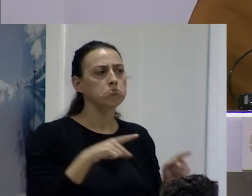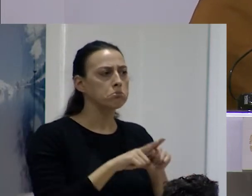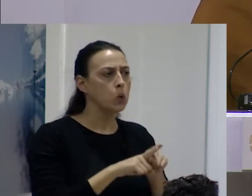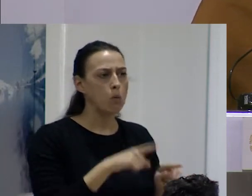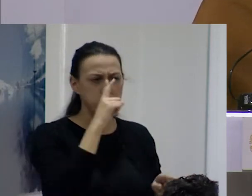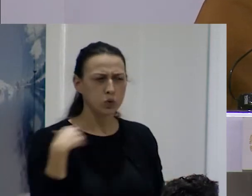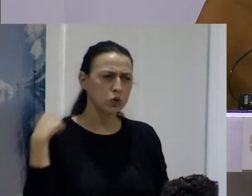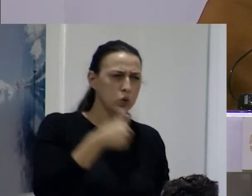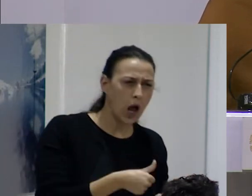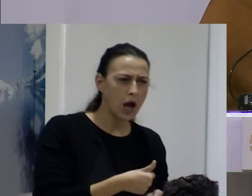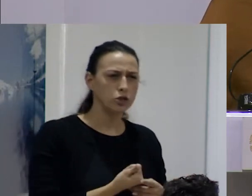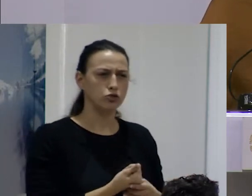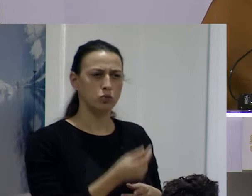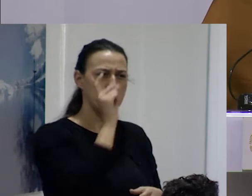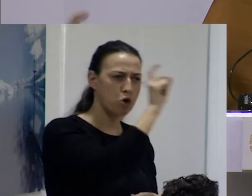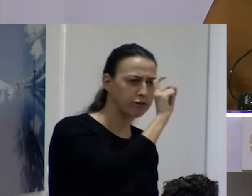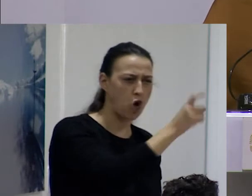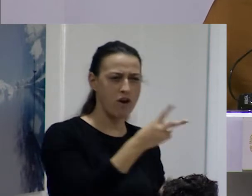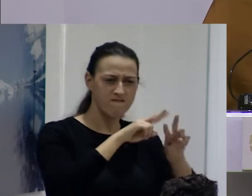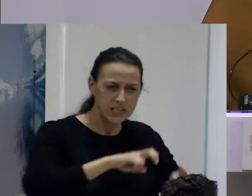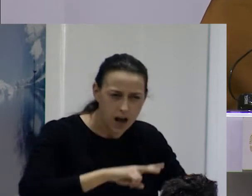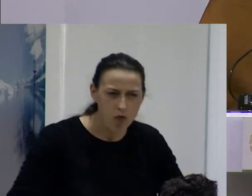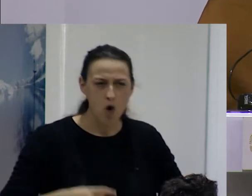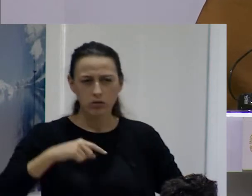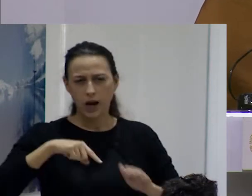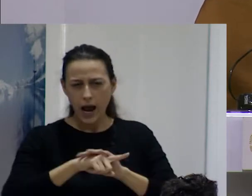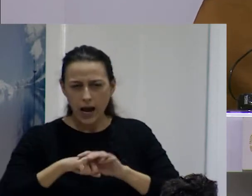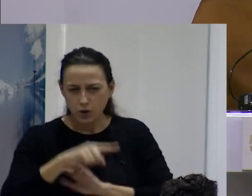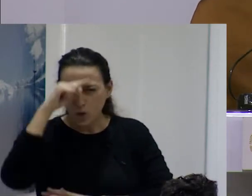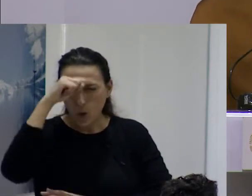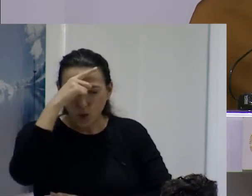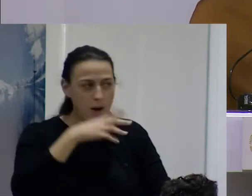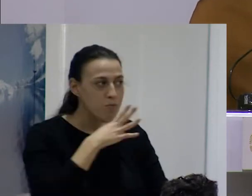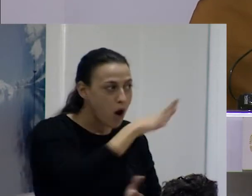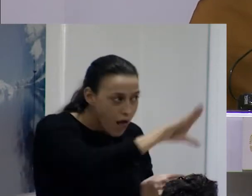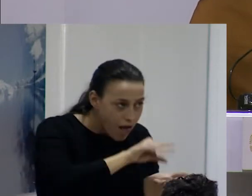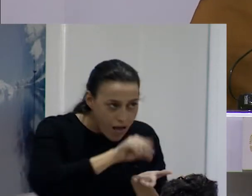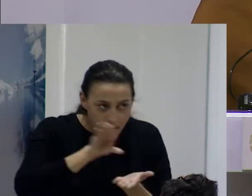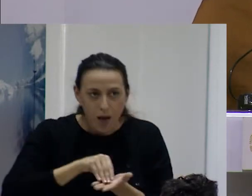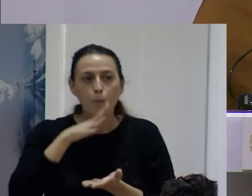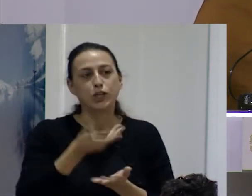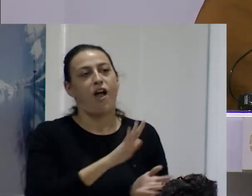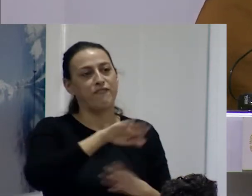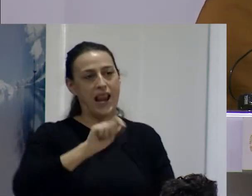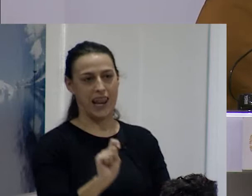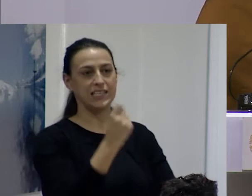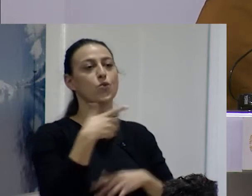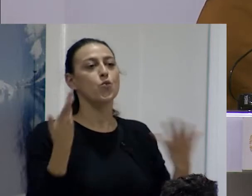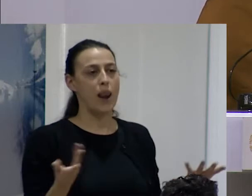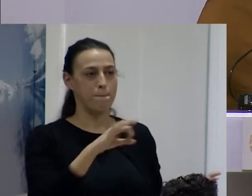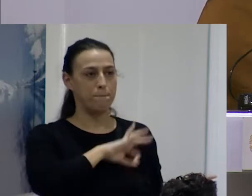gestor cultural, trobem la mesura per la qual se li va otorgar la medalla d'or al mèrit en Belles Arts